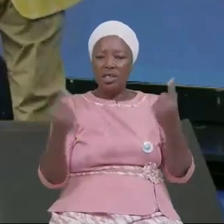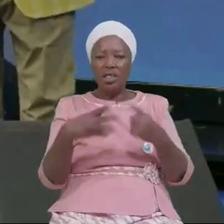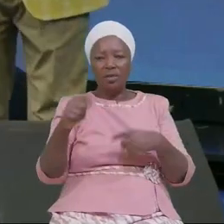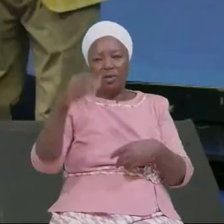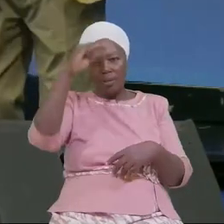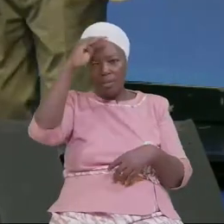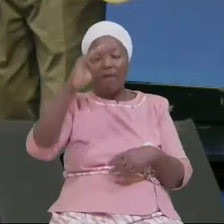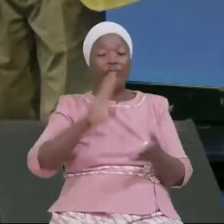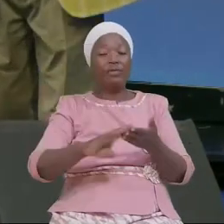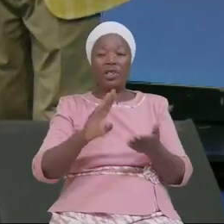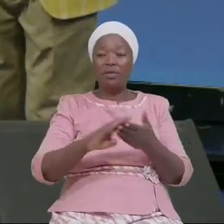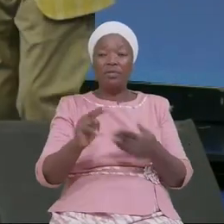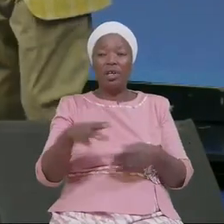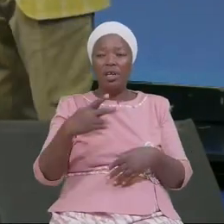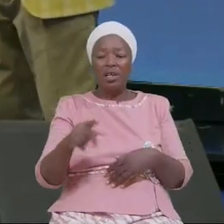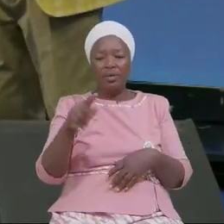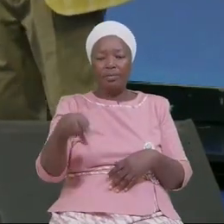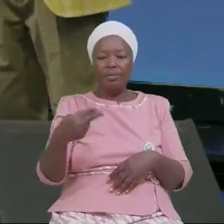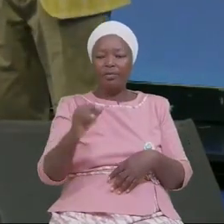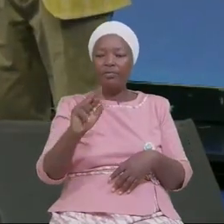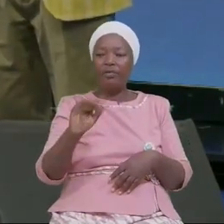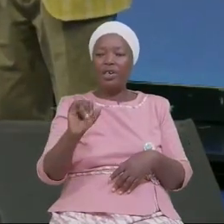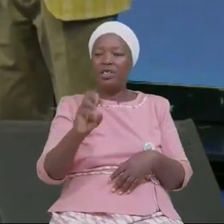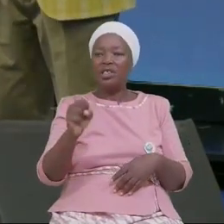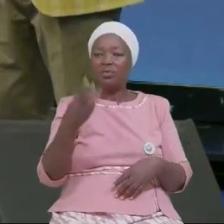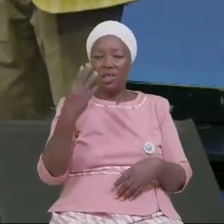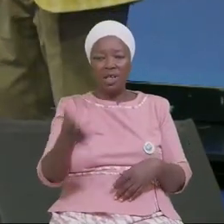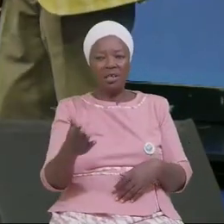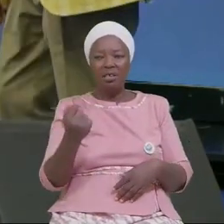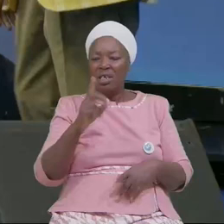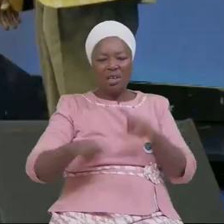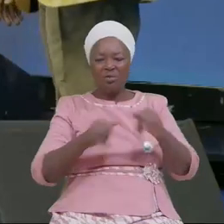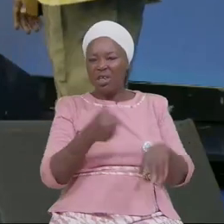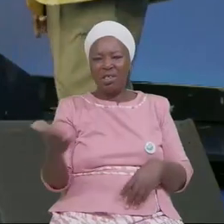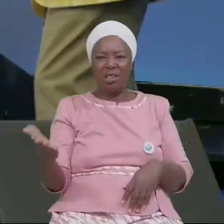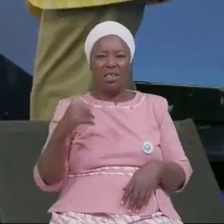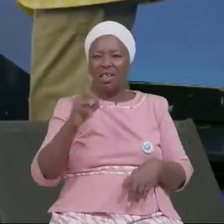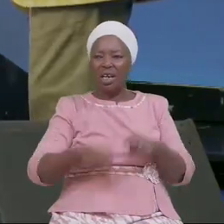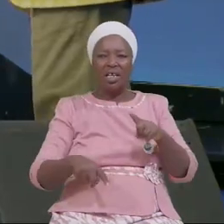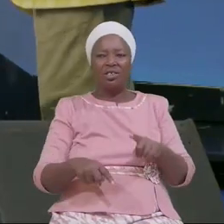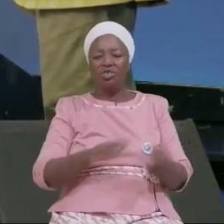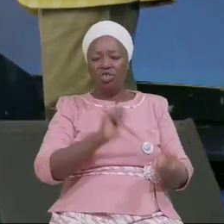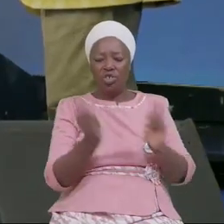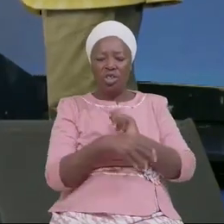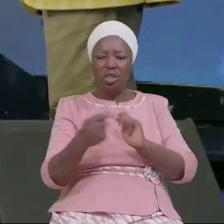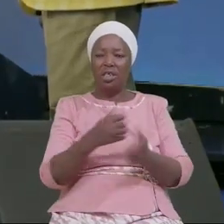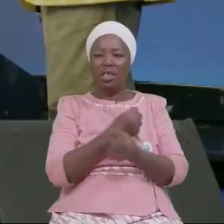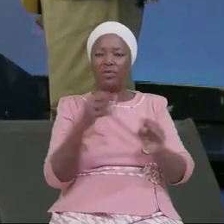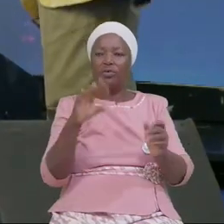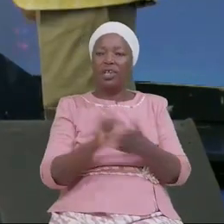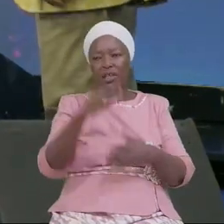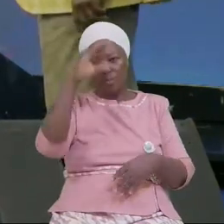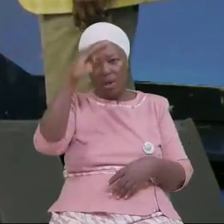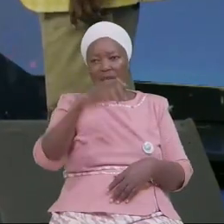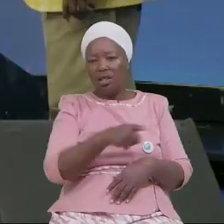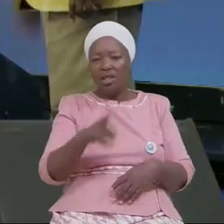sont pardonnés. Les pharisiens étaient là. Qu'est-ce qu'ils pouvaient faire? Ils ne pouvaient même pas changer le salut de l'homme